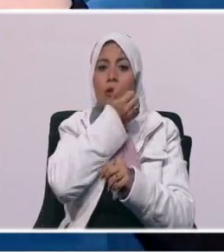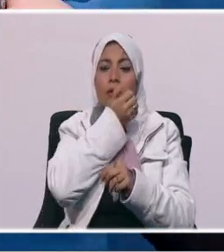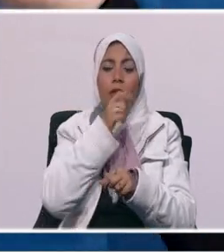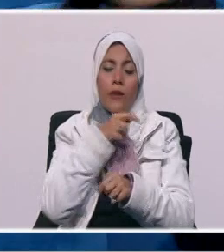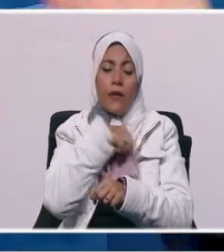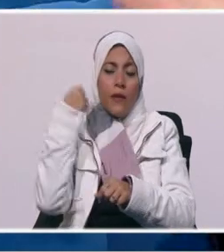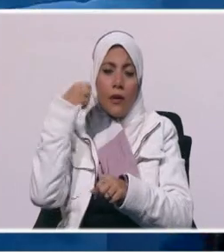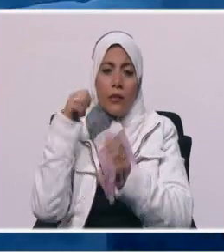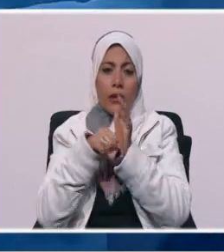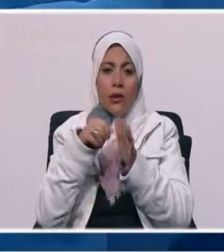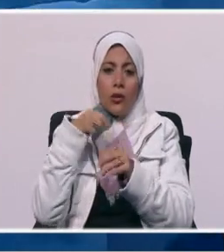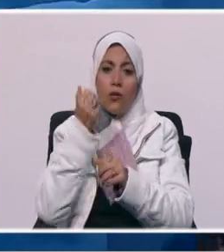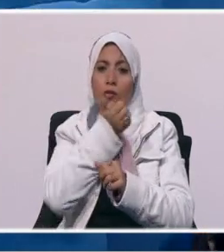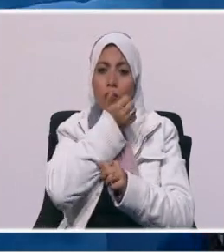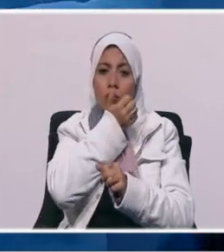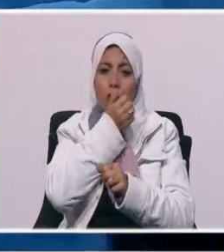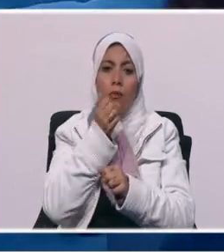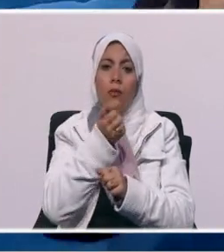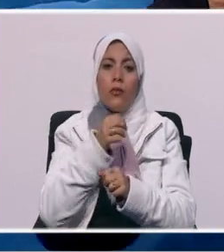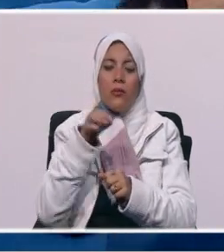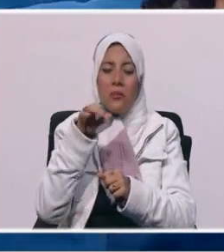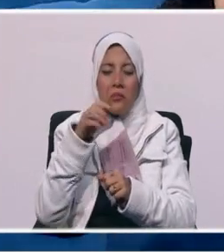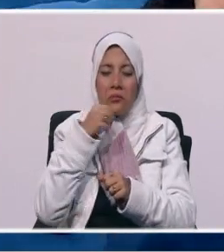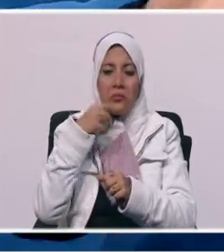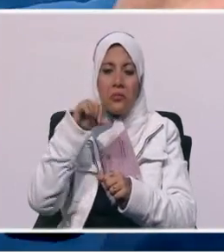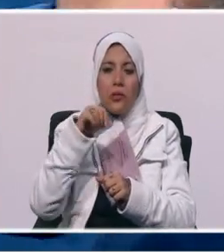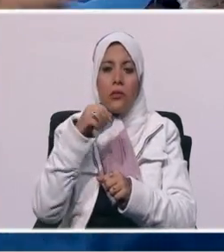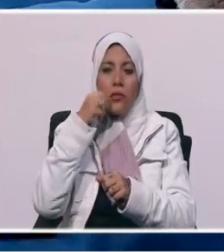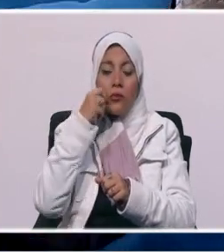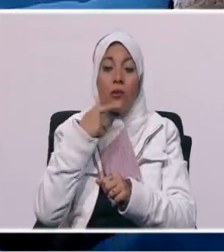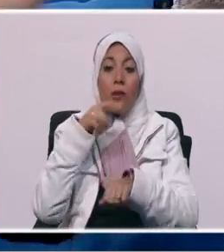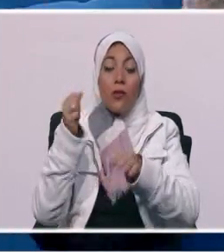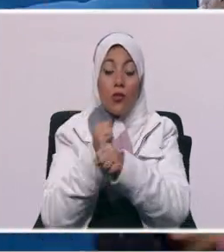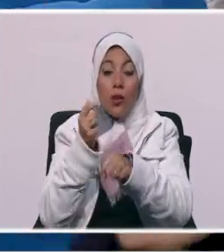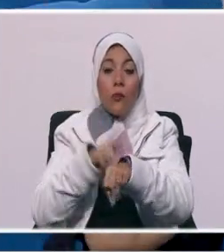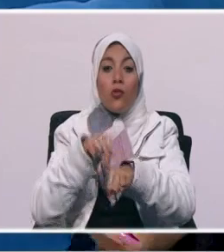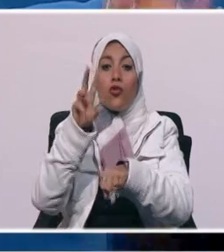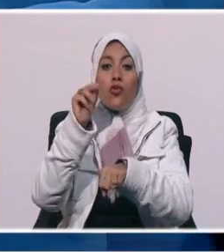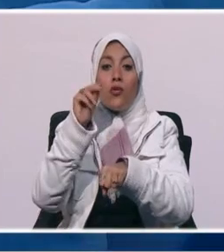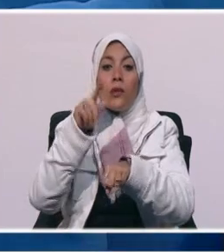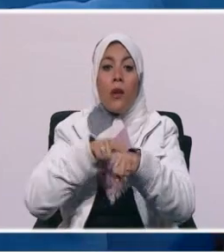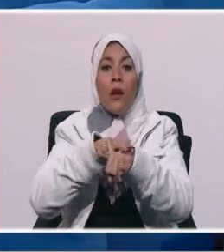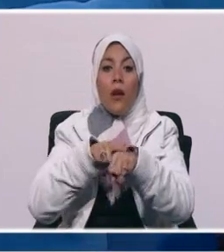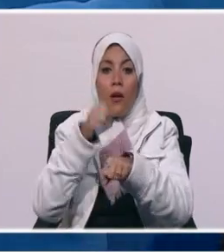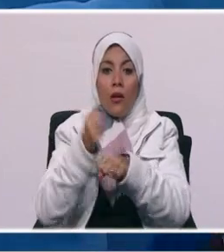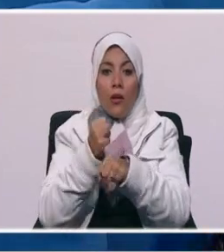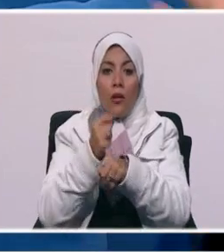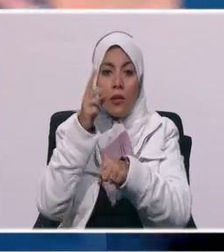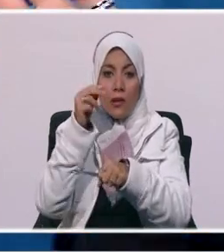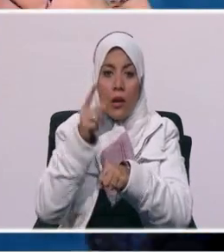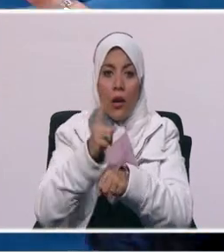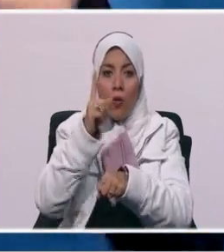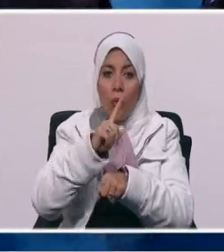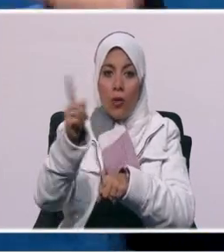يوم تصوير انا 20 ساعه كاميرا، مش انسى يعني ساعه رايح وساعه جاي وساعه تحضير ونص ساعه